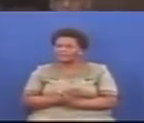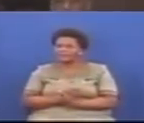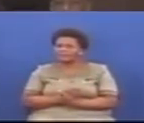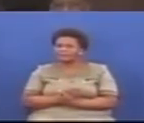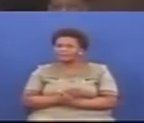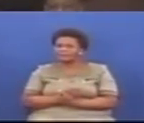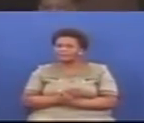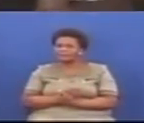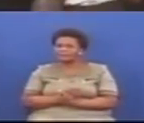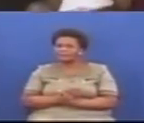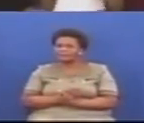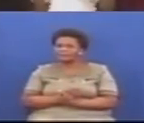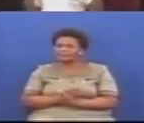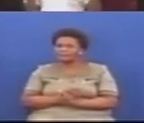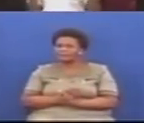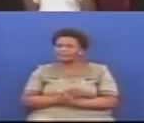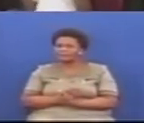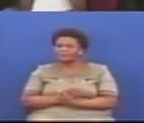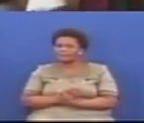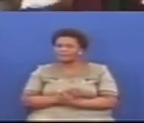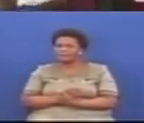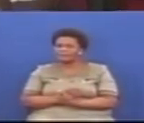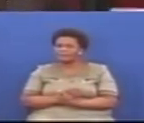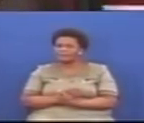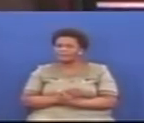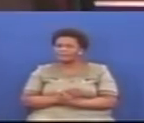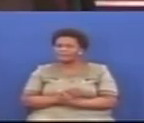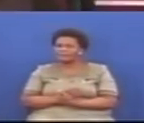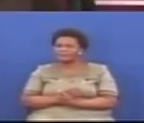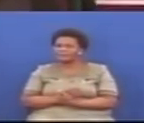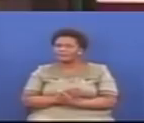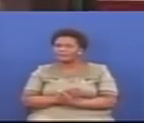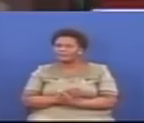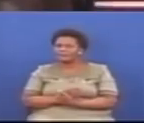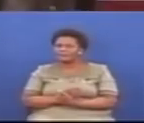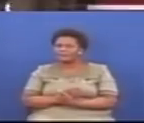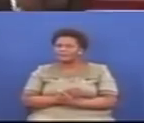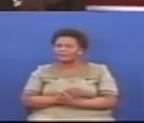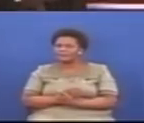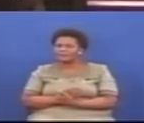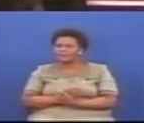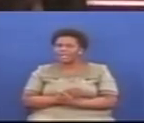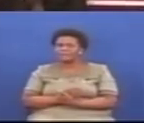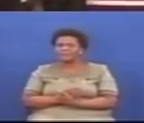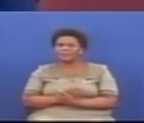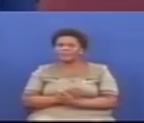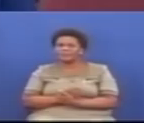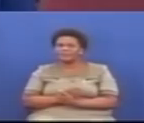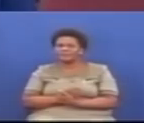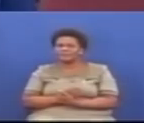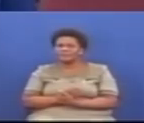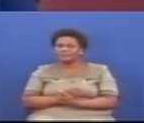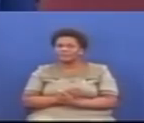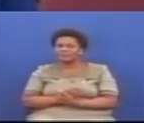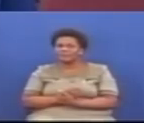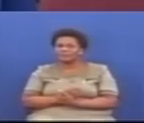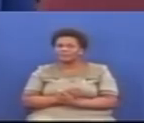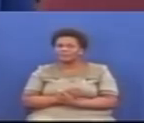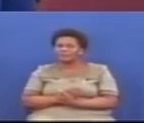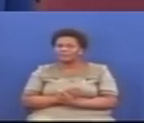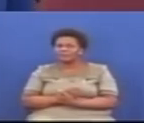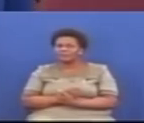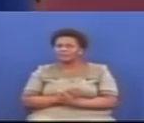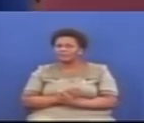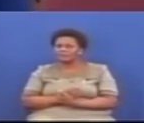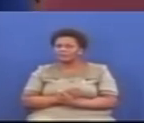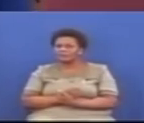Asante sana wale pale. Karibuni sana. Wageni watano wa mheshimiwa Dr. Ndumbaro, nafikiri